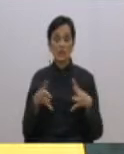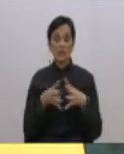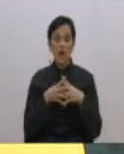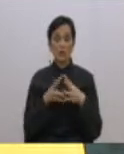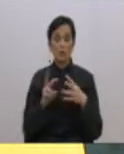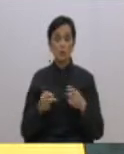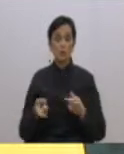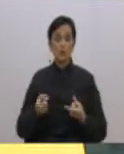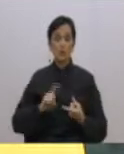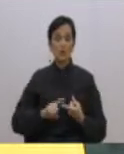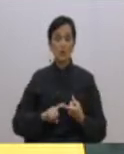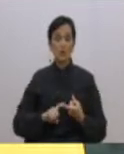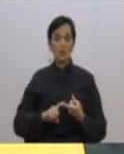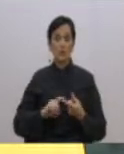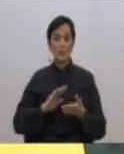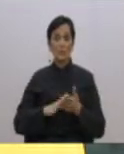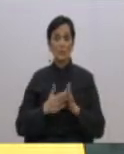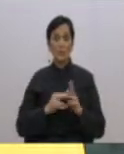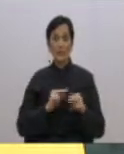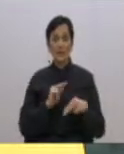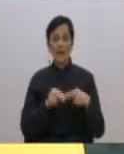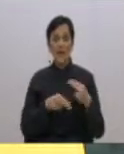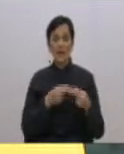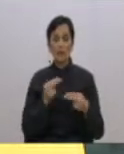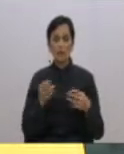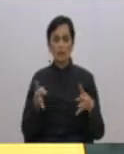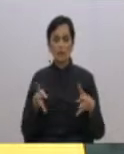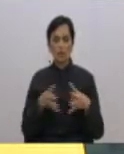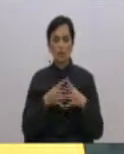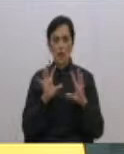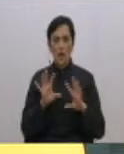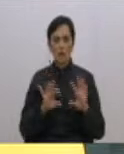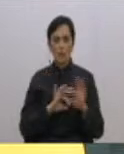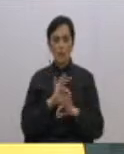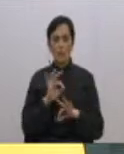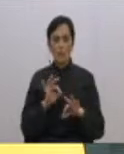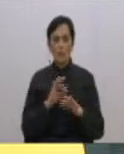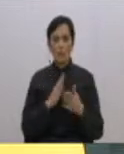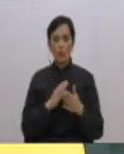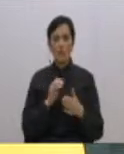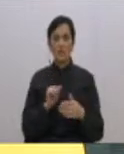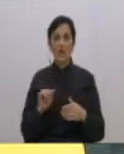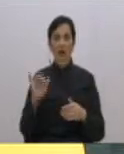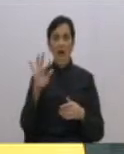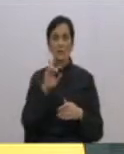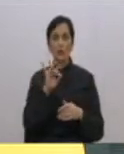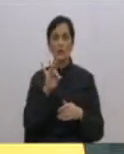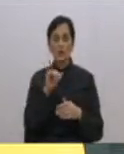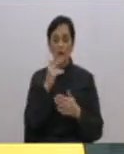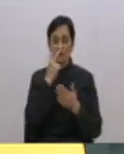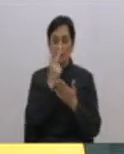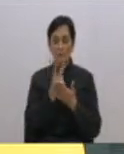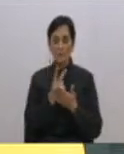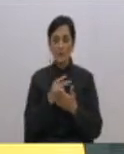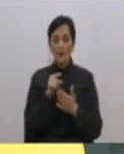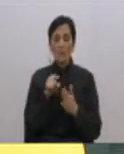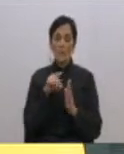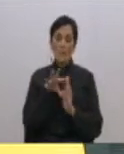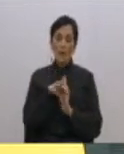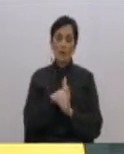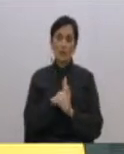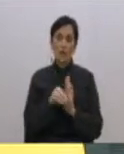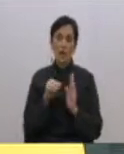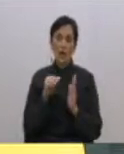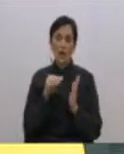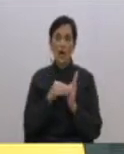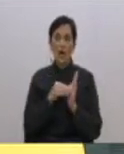ჭრილში, ხელშეკრულებასთან ჰარმონიზების ჭრილში კანონპროექტი შედგენილია ევროდირექტივის მიხედვით, კერძოდ მასში